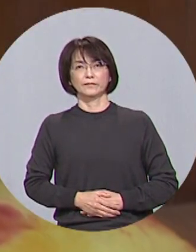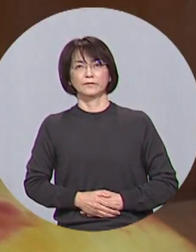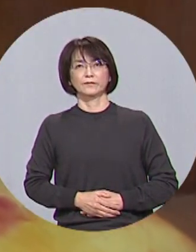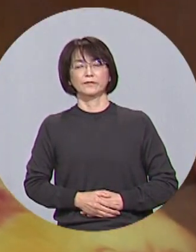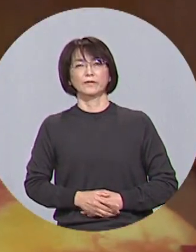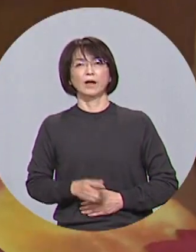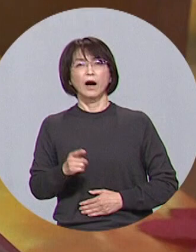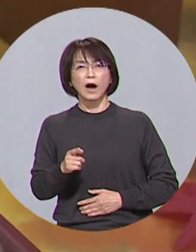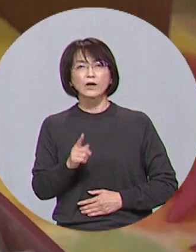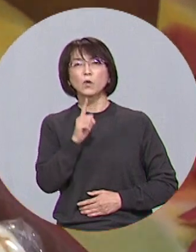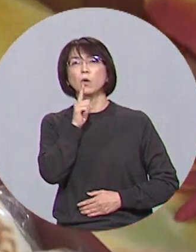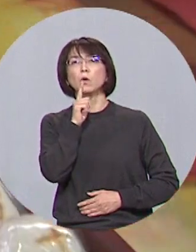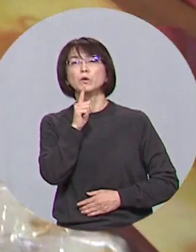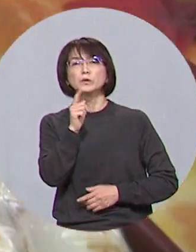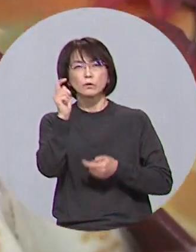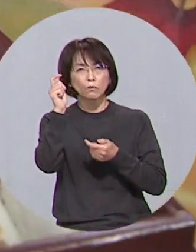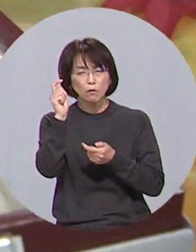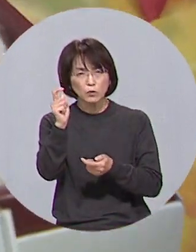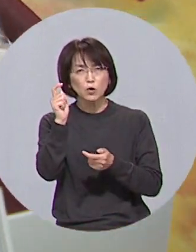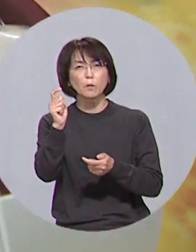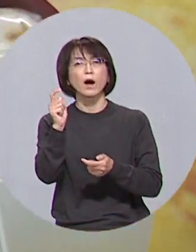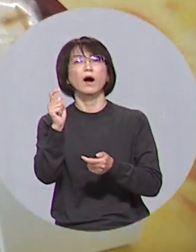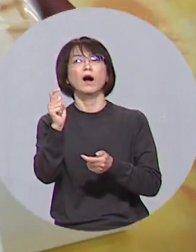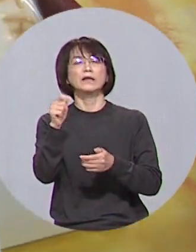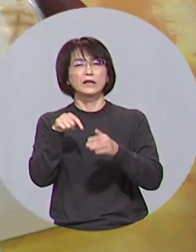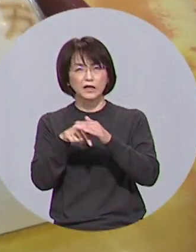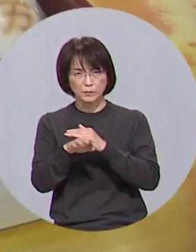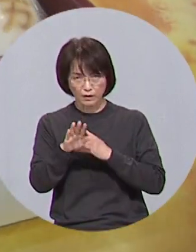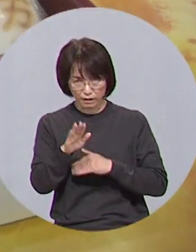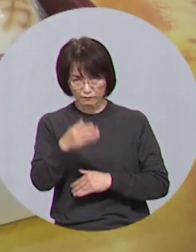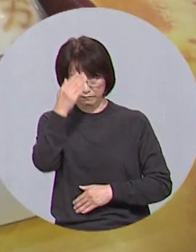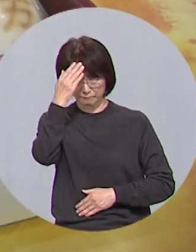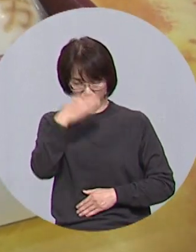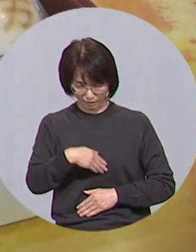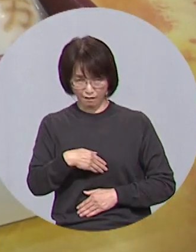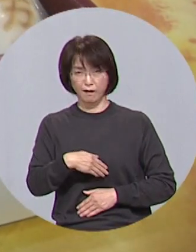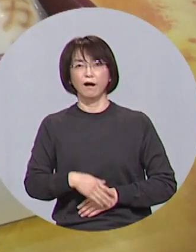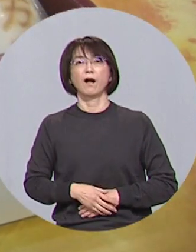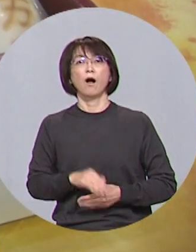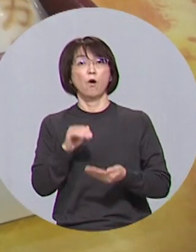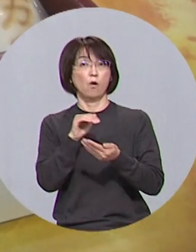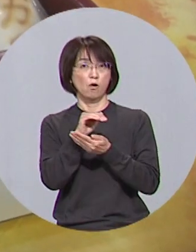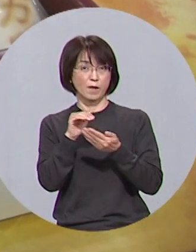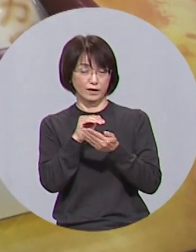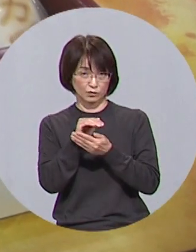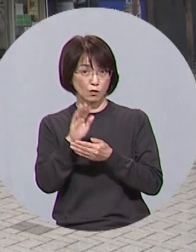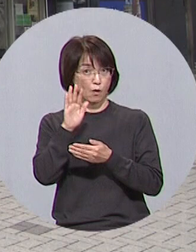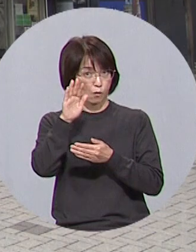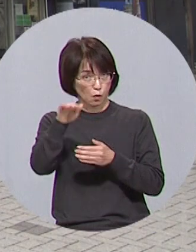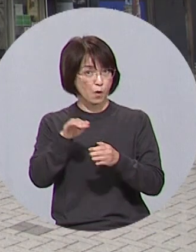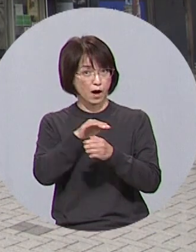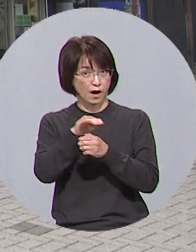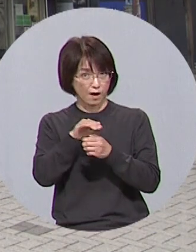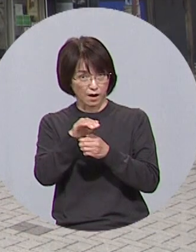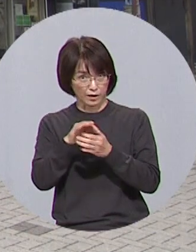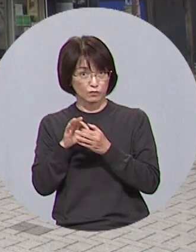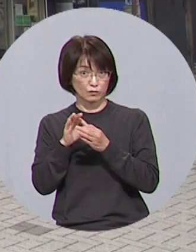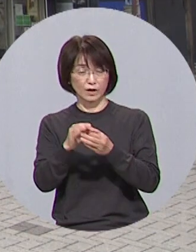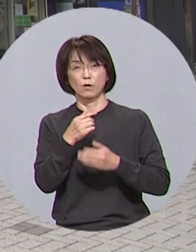あのフレーズにそんなエピソードがあったとは。十万石まんじゅう、これからも愛され続けてほしいです